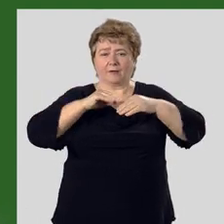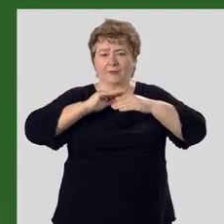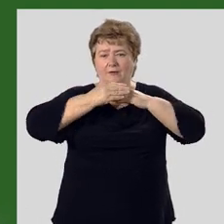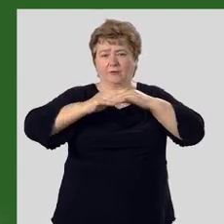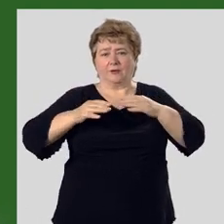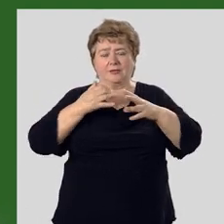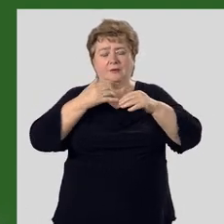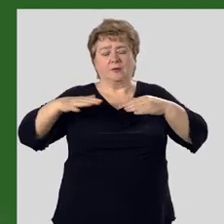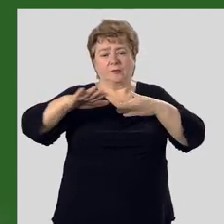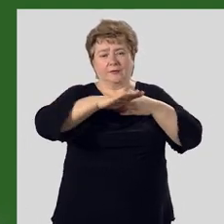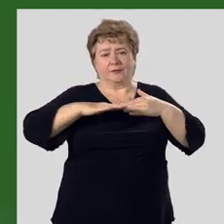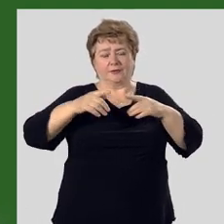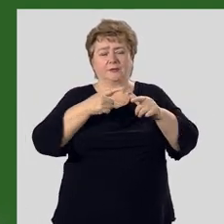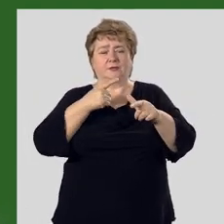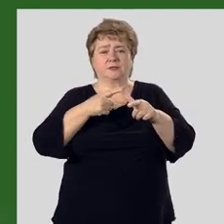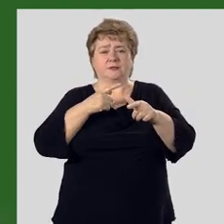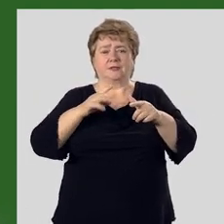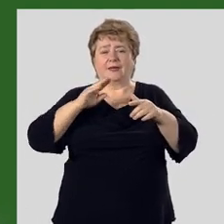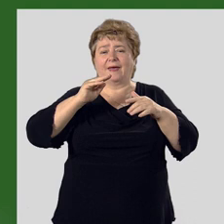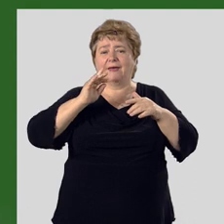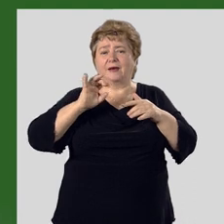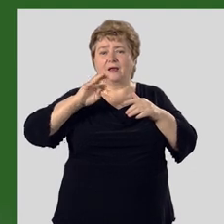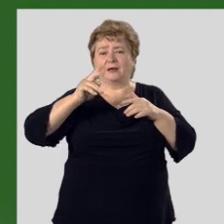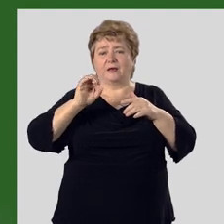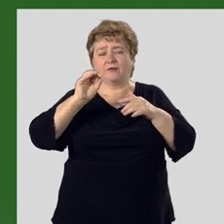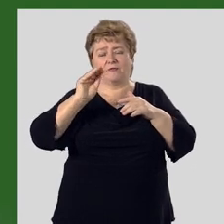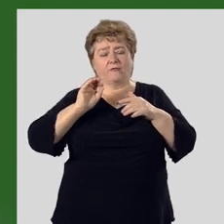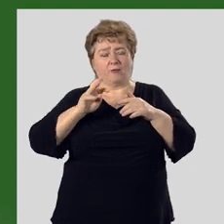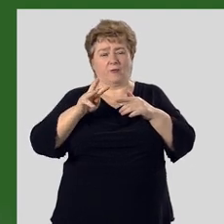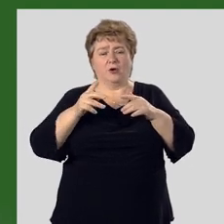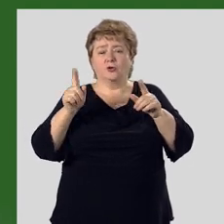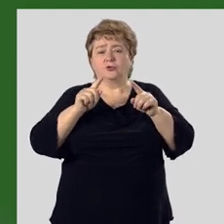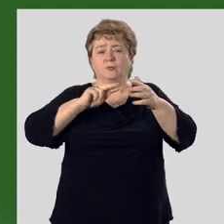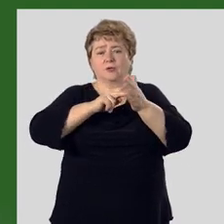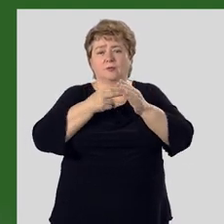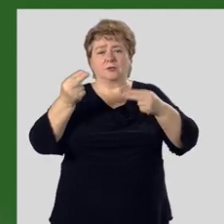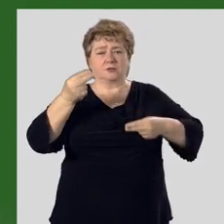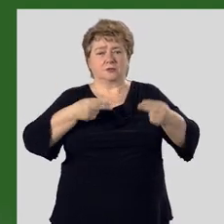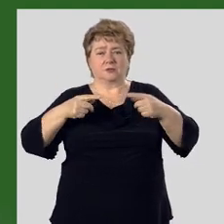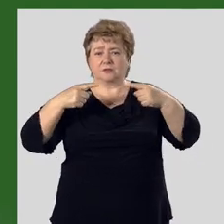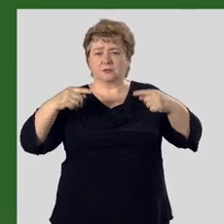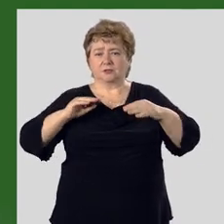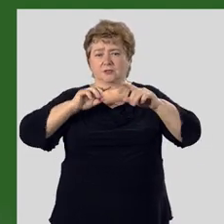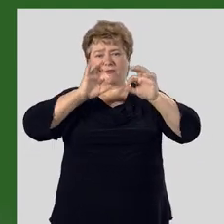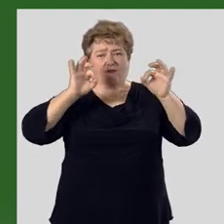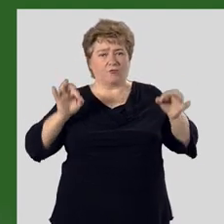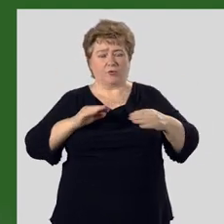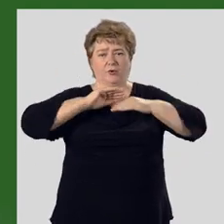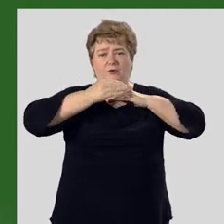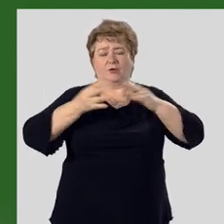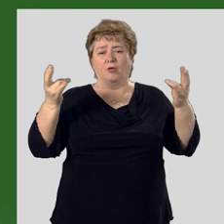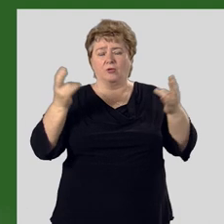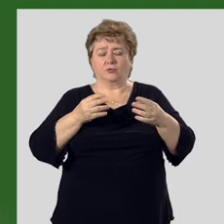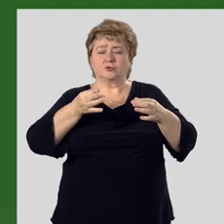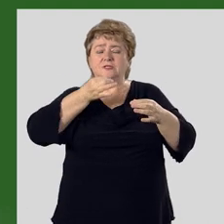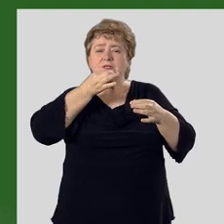неровностей земной поверхности называют рельефом. Чтобы на плане изобразить различные формы рельефа,